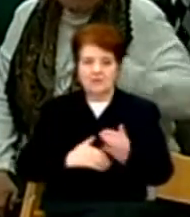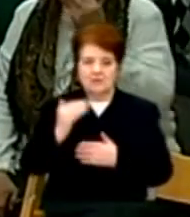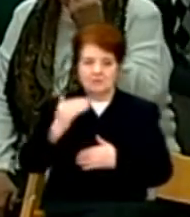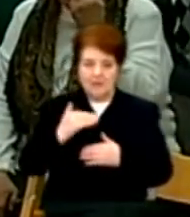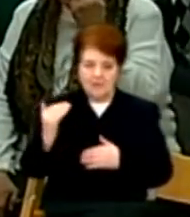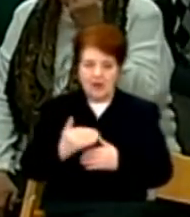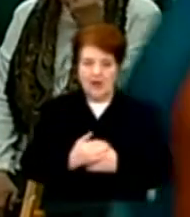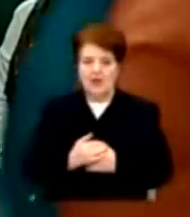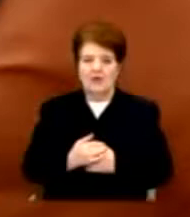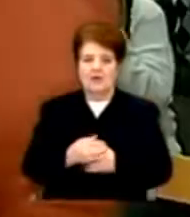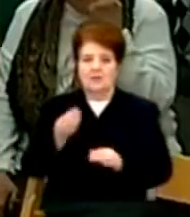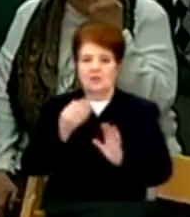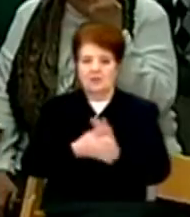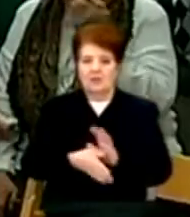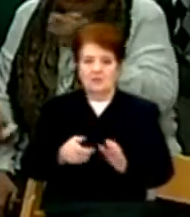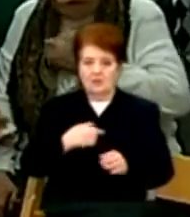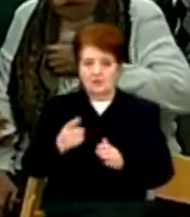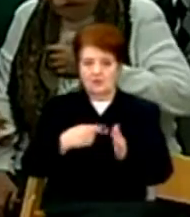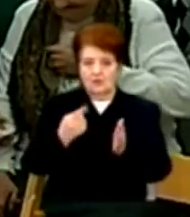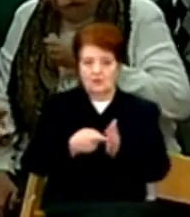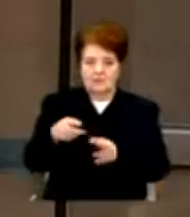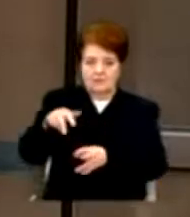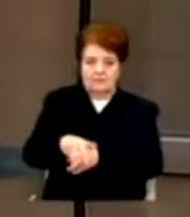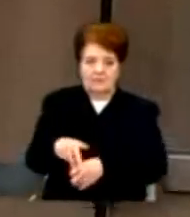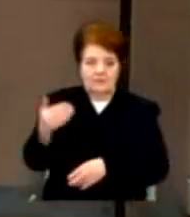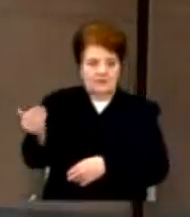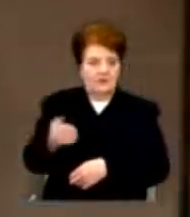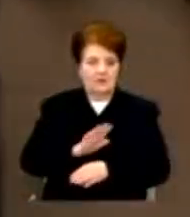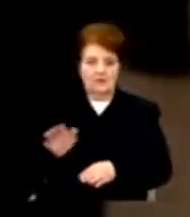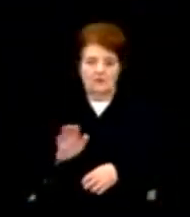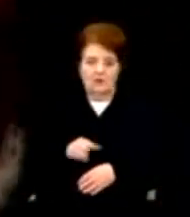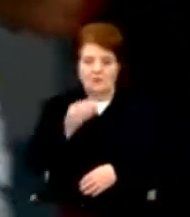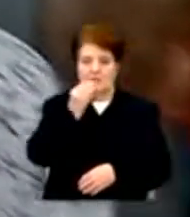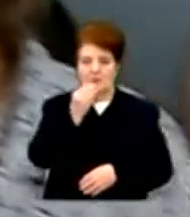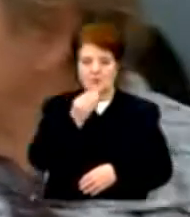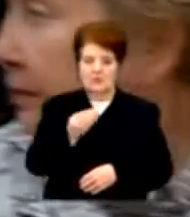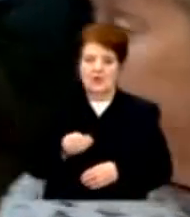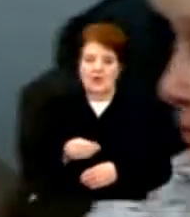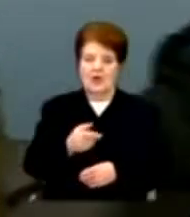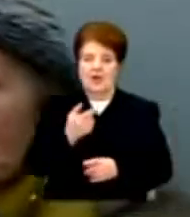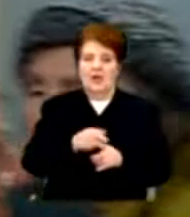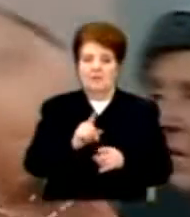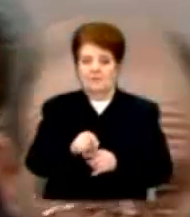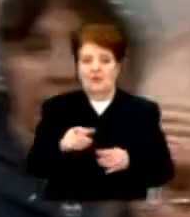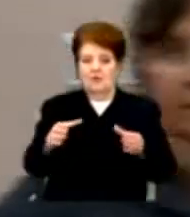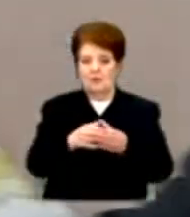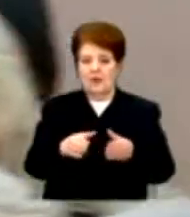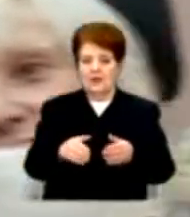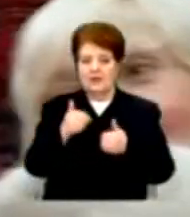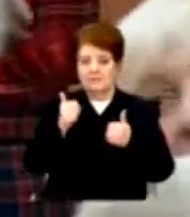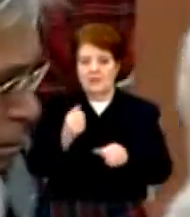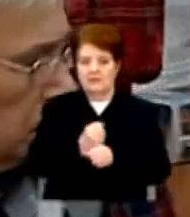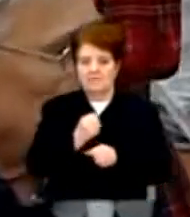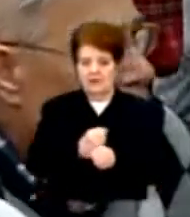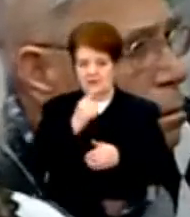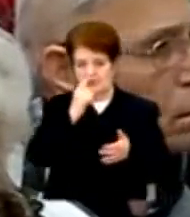adaugă cheltuieli și eu nu pun povara mea pe umerii lor. Produsele alimentare colectate în urma campaniei de binefacere urmează